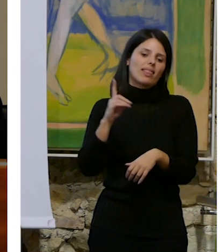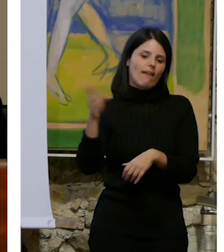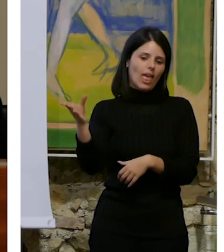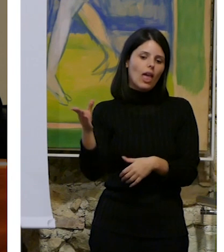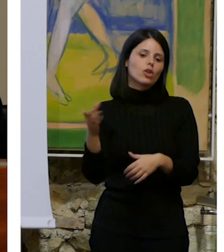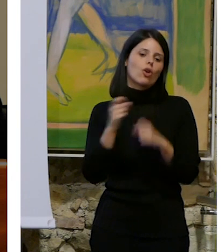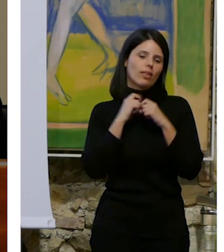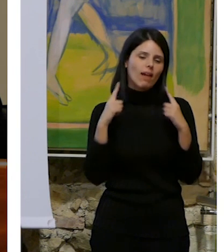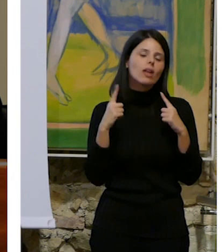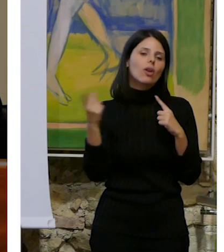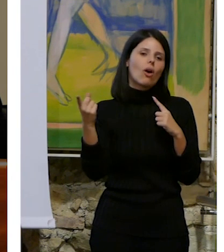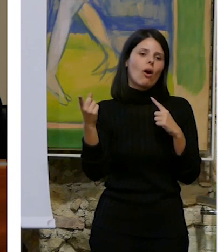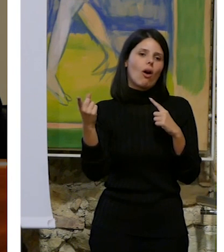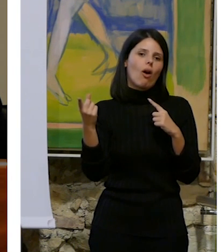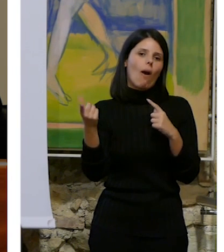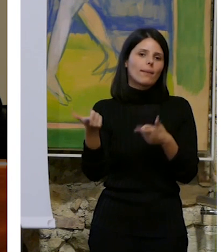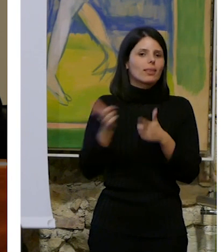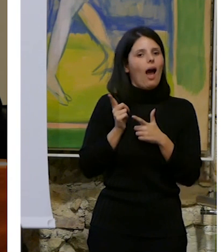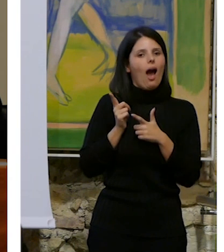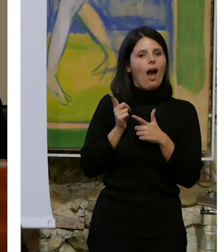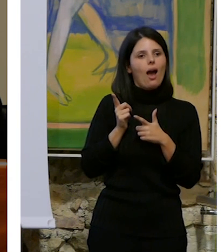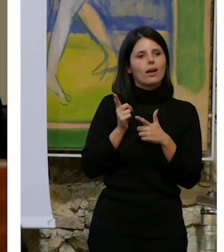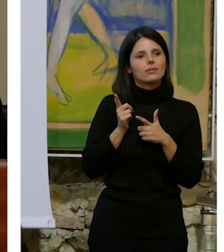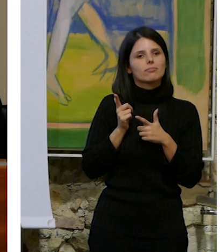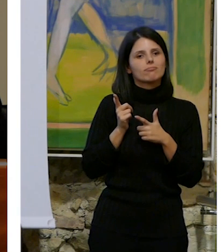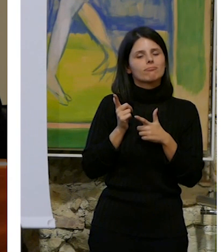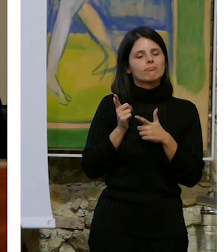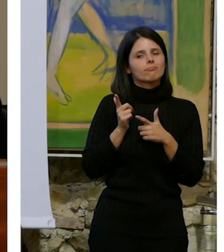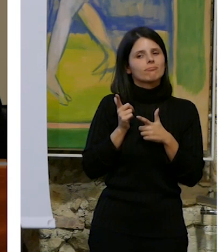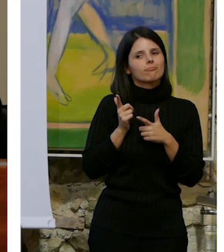ha fatto trascorrere